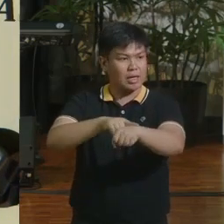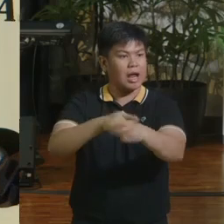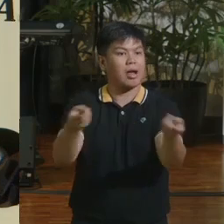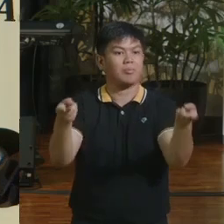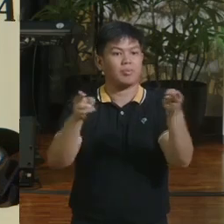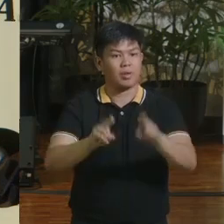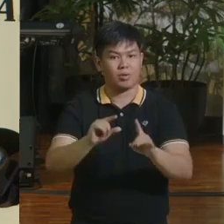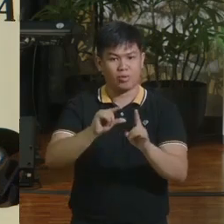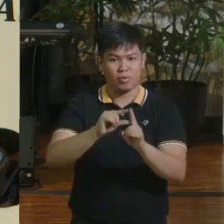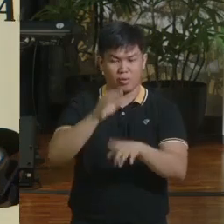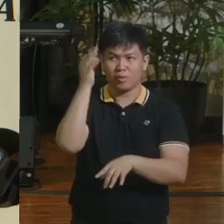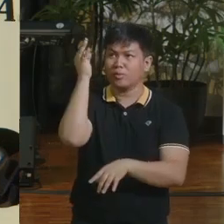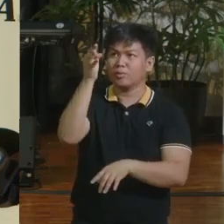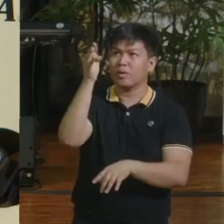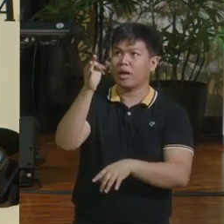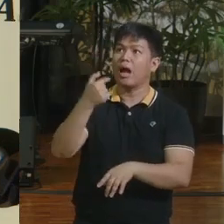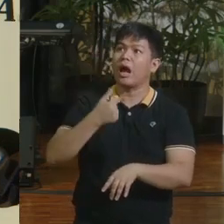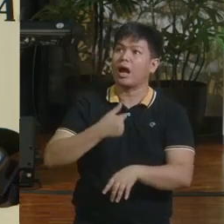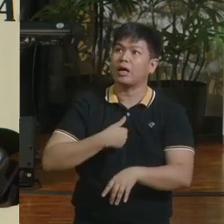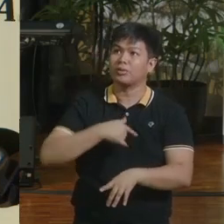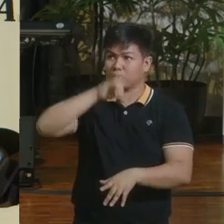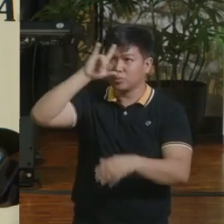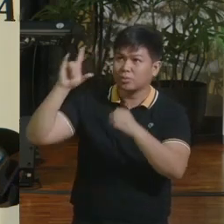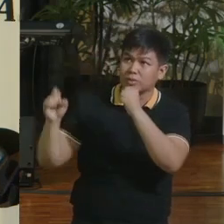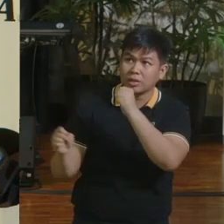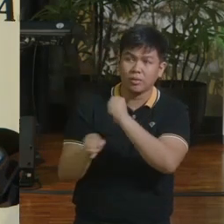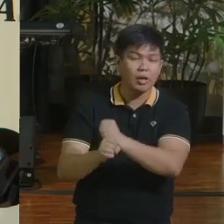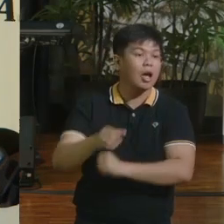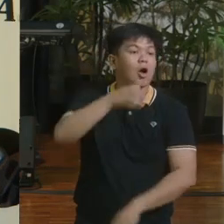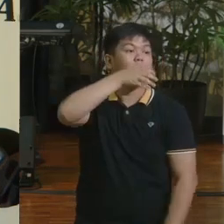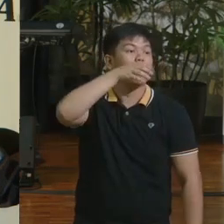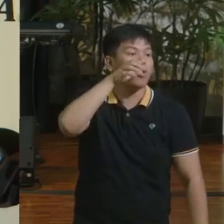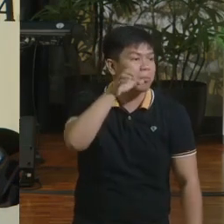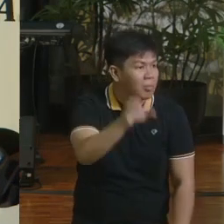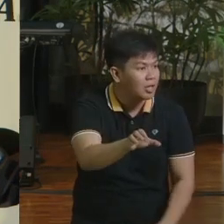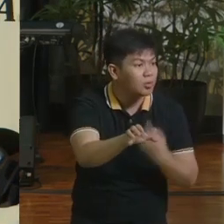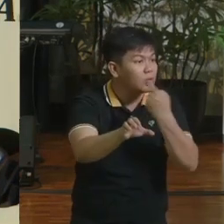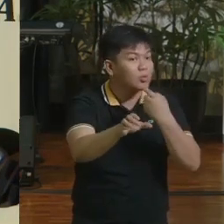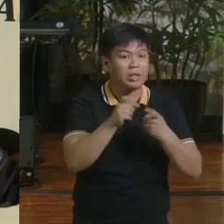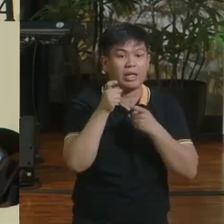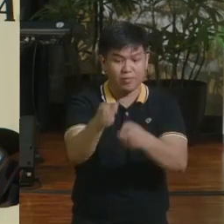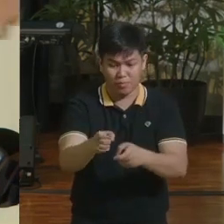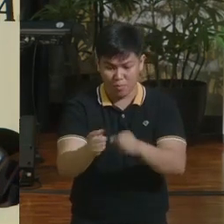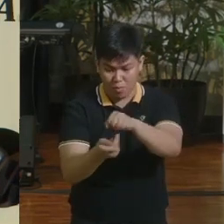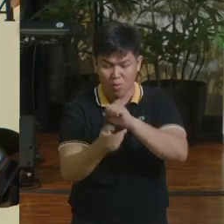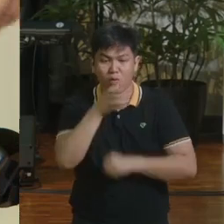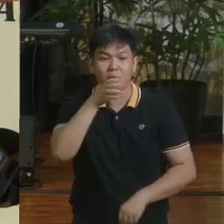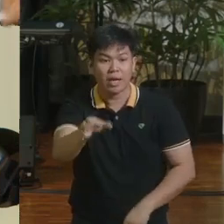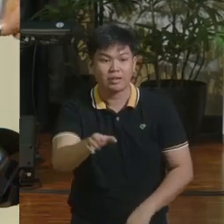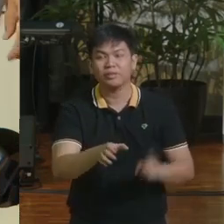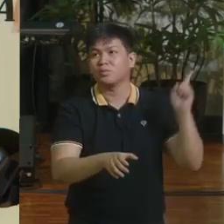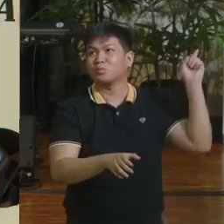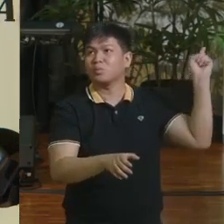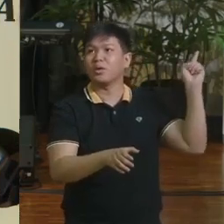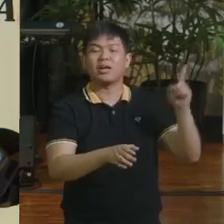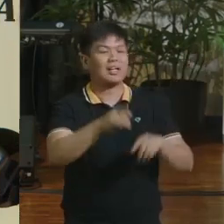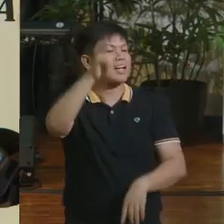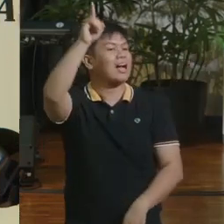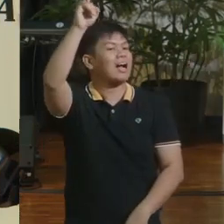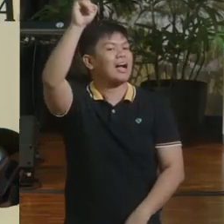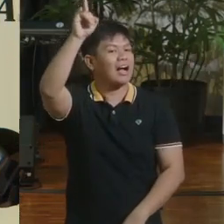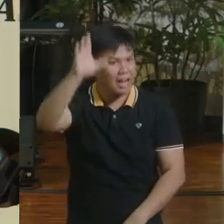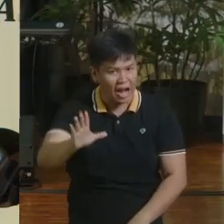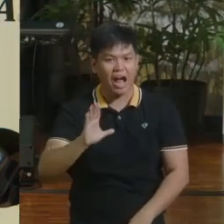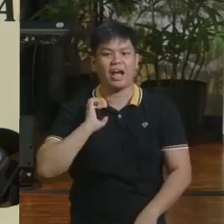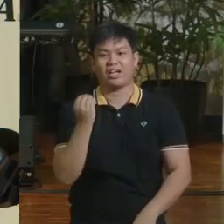word through the preaching with which I have been entrusted by the command of God our Savior." Yung kanyang preaching ay